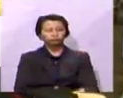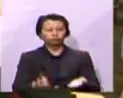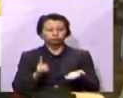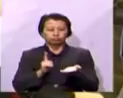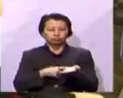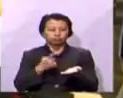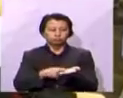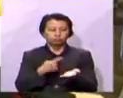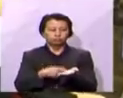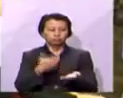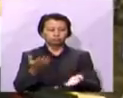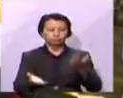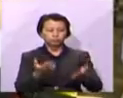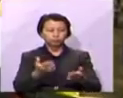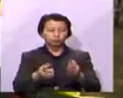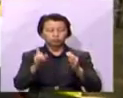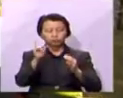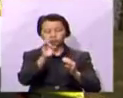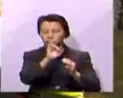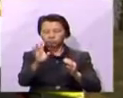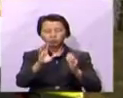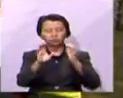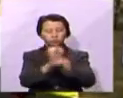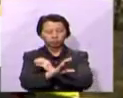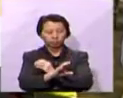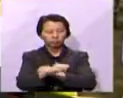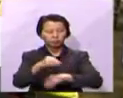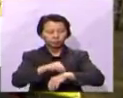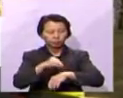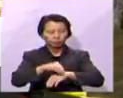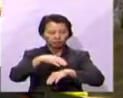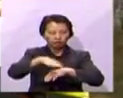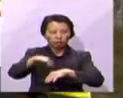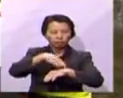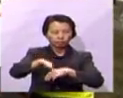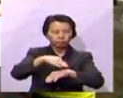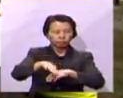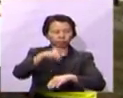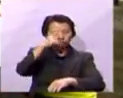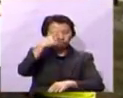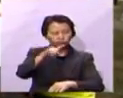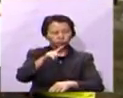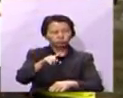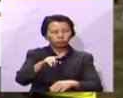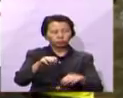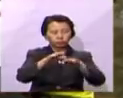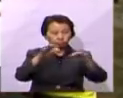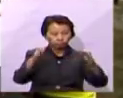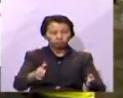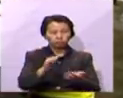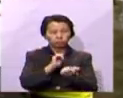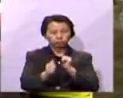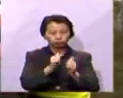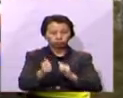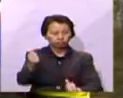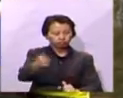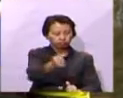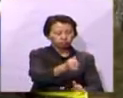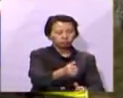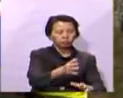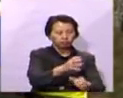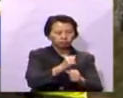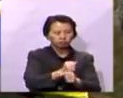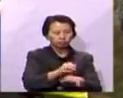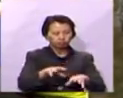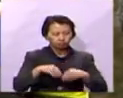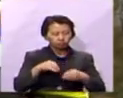tu mungkin satu cabaran dari segi masa lah untuk menghantar setiap bahan kepada meja sukan masing-masing untuk pastikan mereka dapat